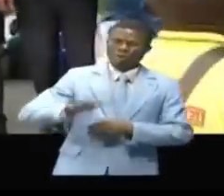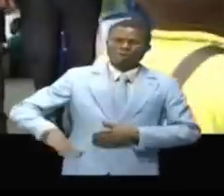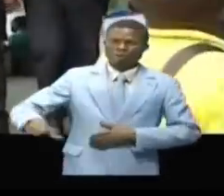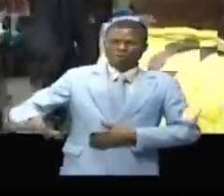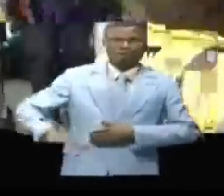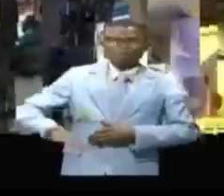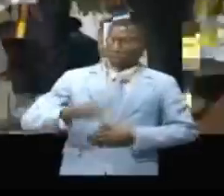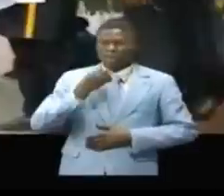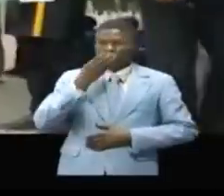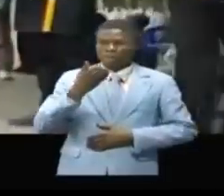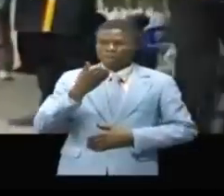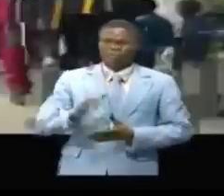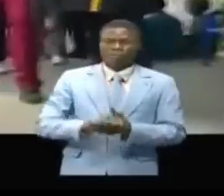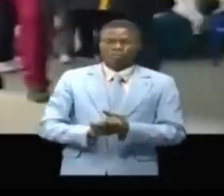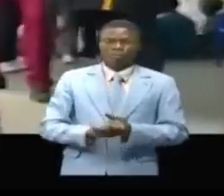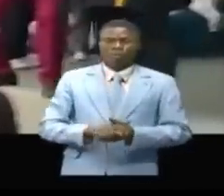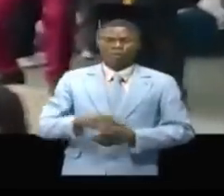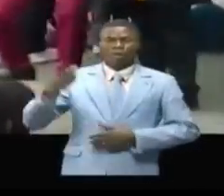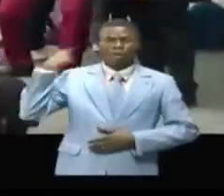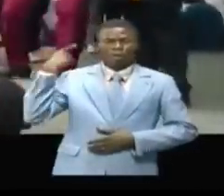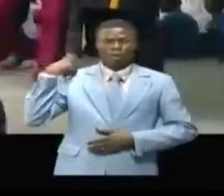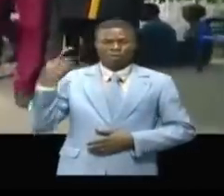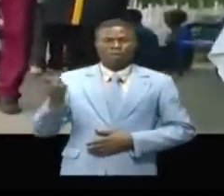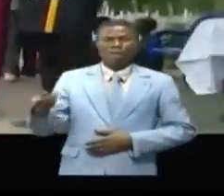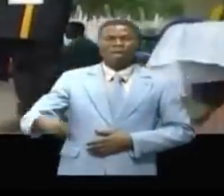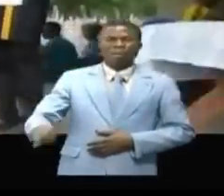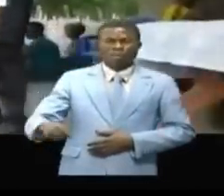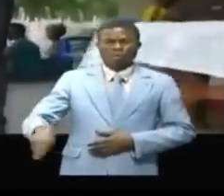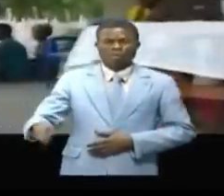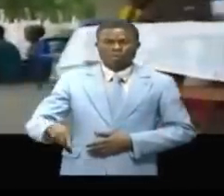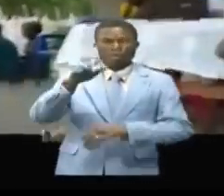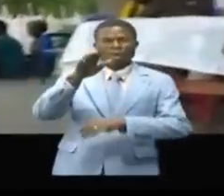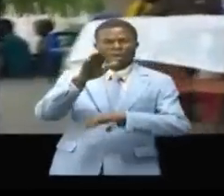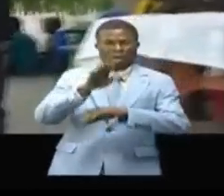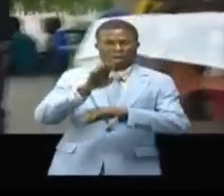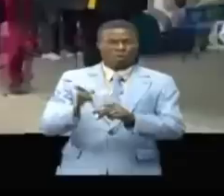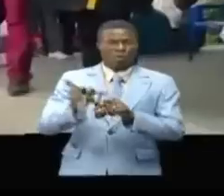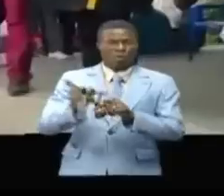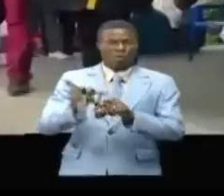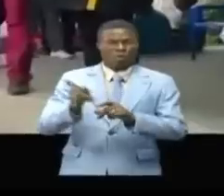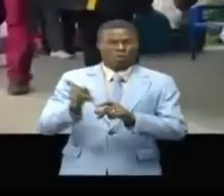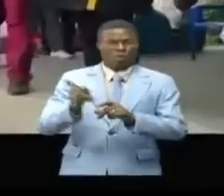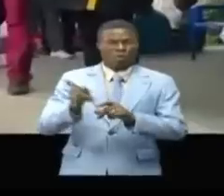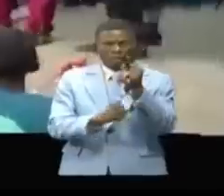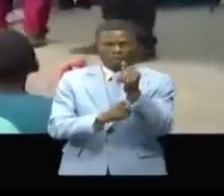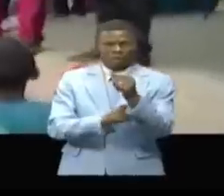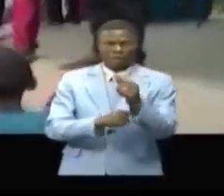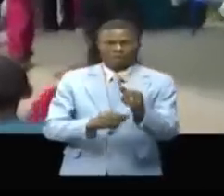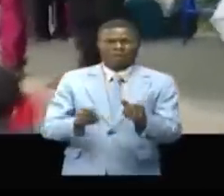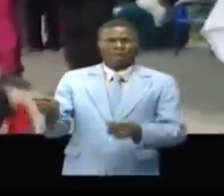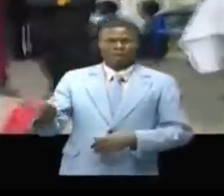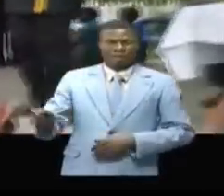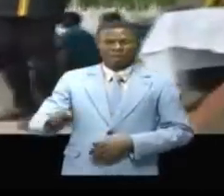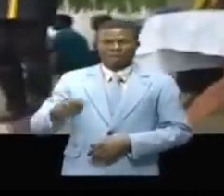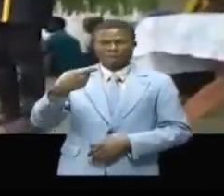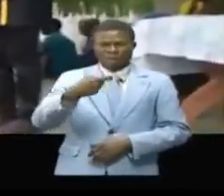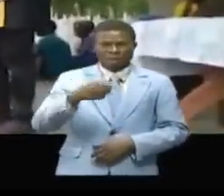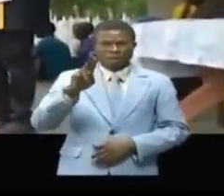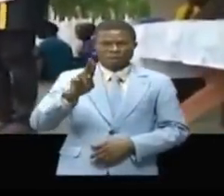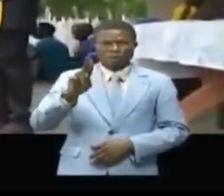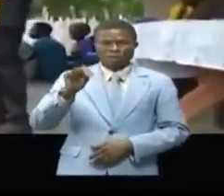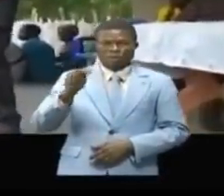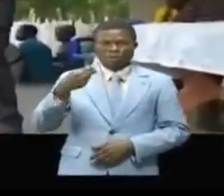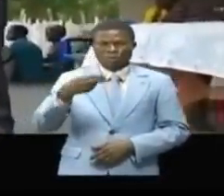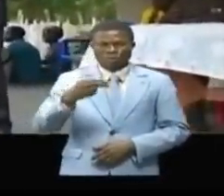le cas des provinces, c'est Franck Gatola qui a mobilisé les forces dans le territoire de Gungu, province du Kwilu,